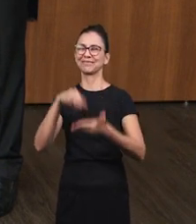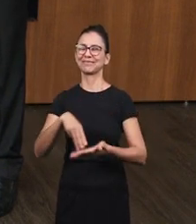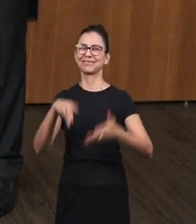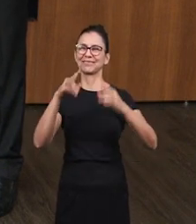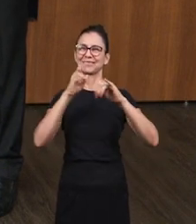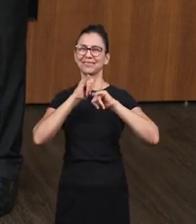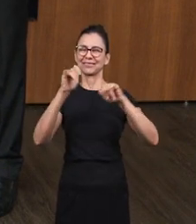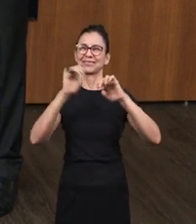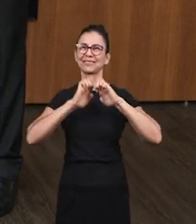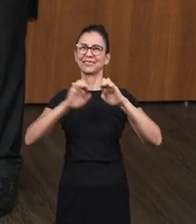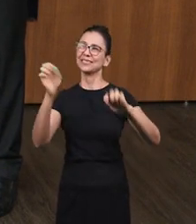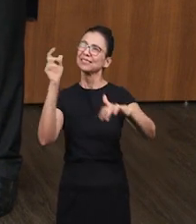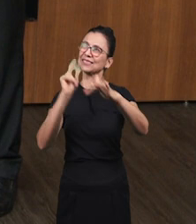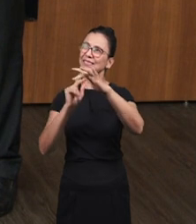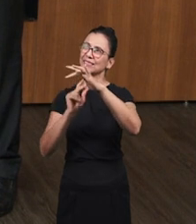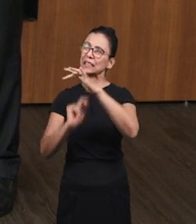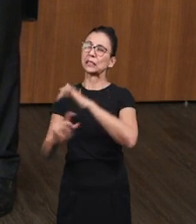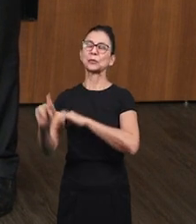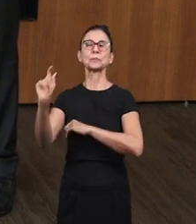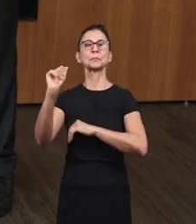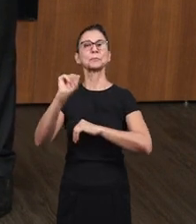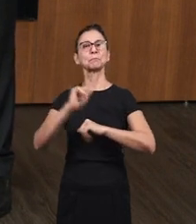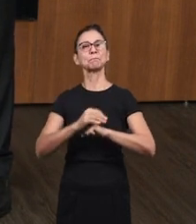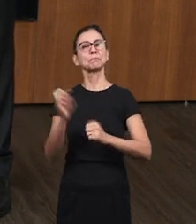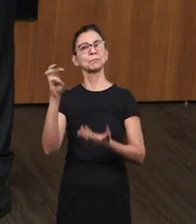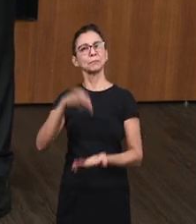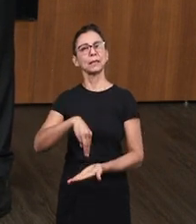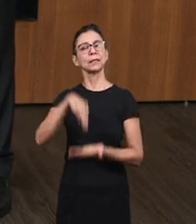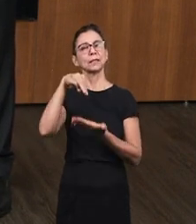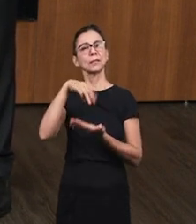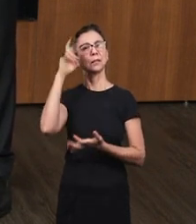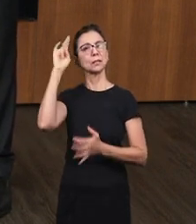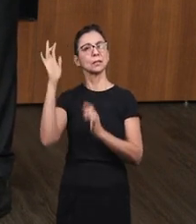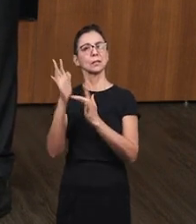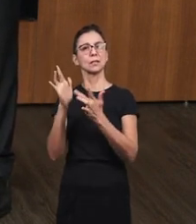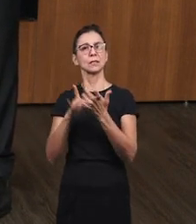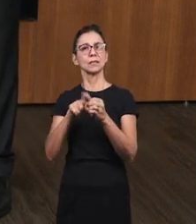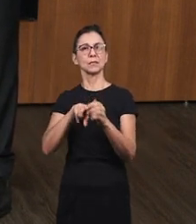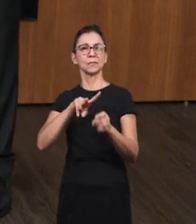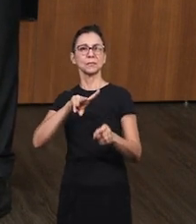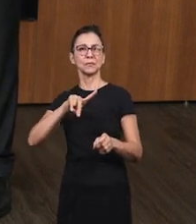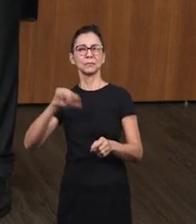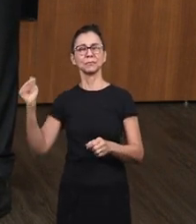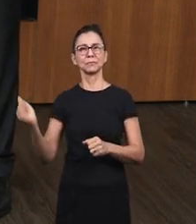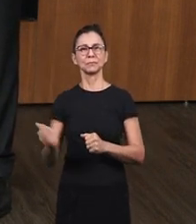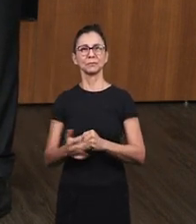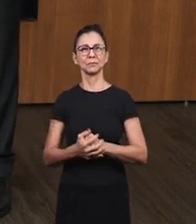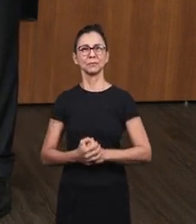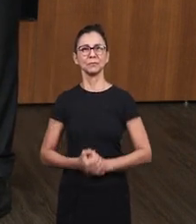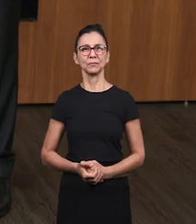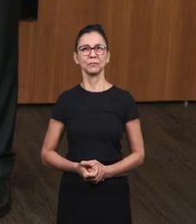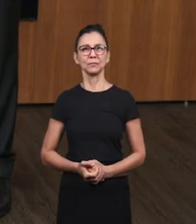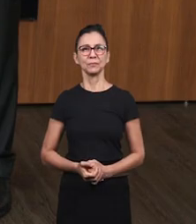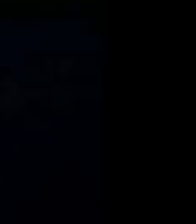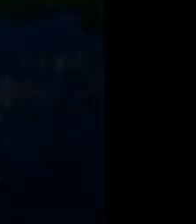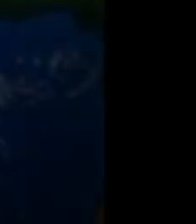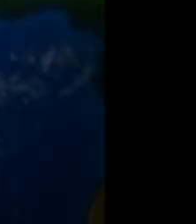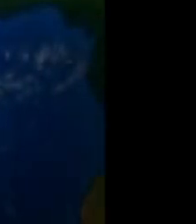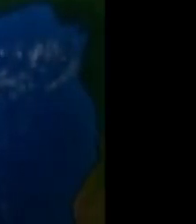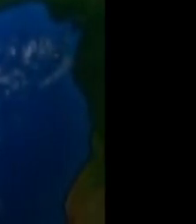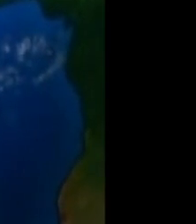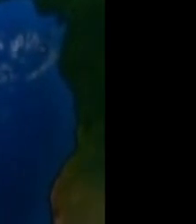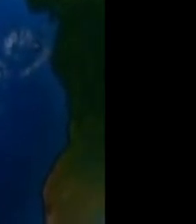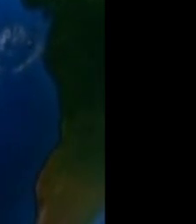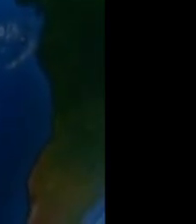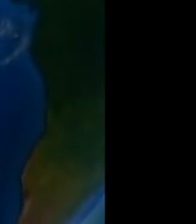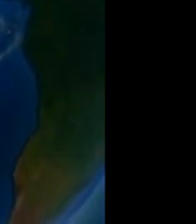plus de l'Église chrétienne Maranatha en annonçant l'Évangile éternel. Maranatha, le Seigneur Jésus vient.